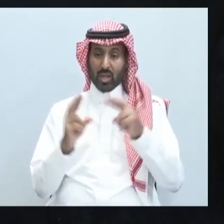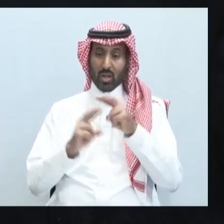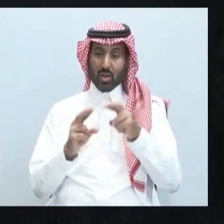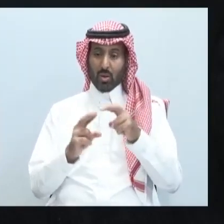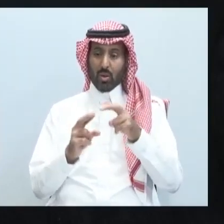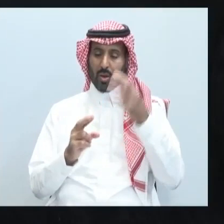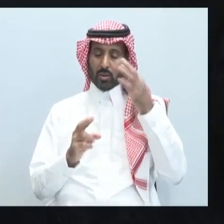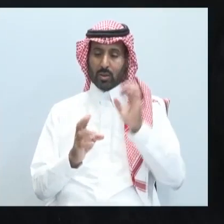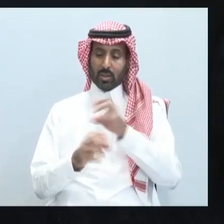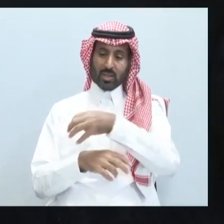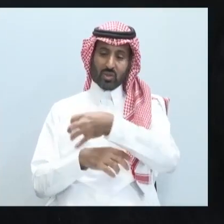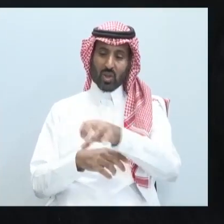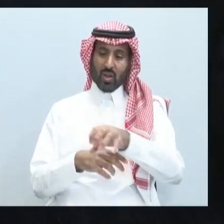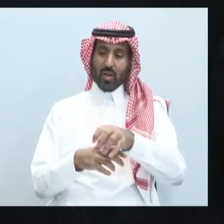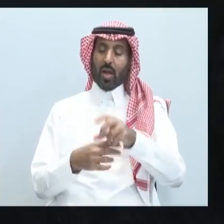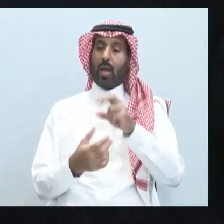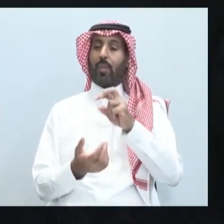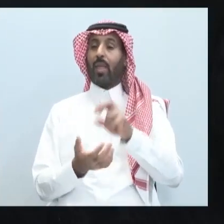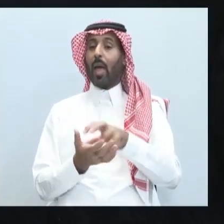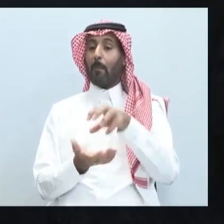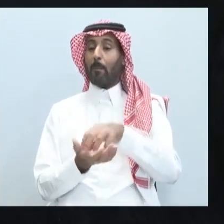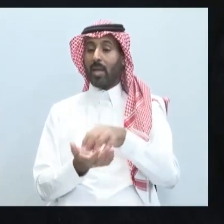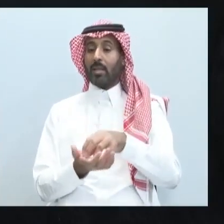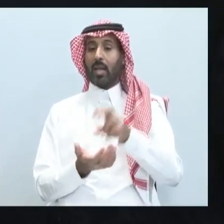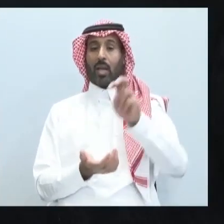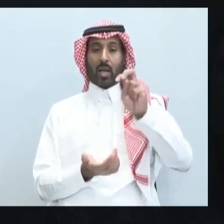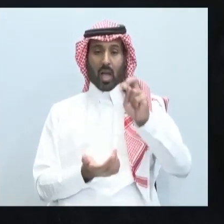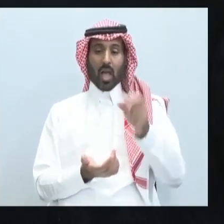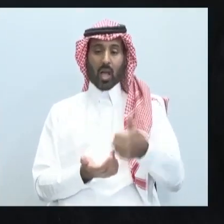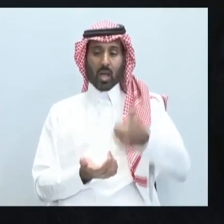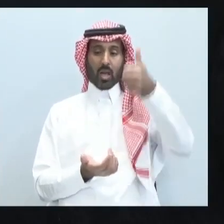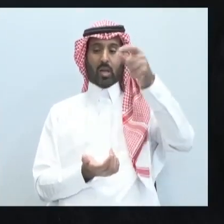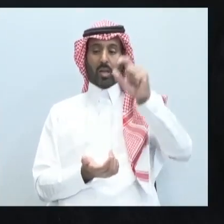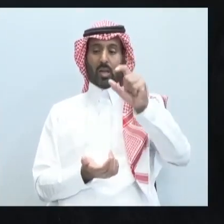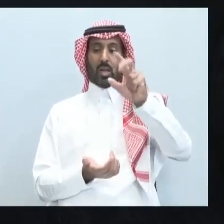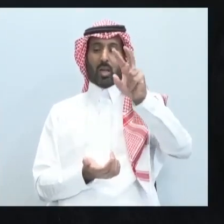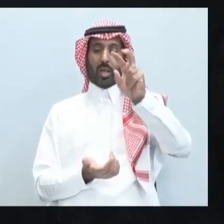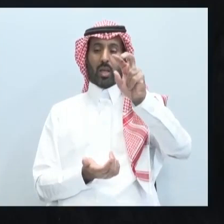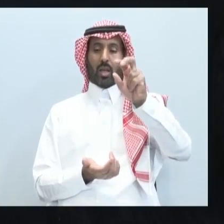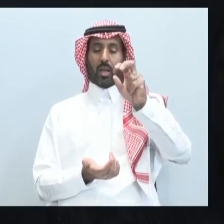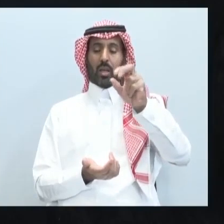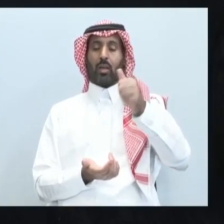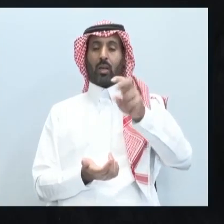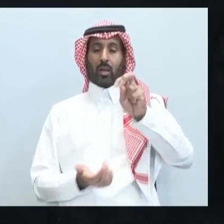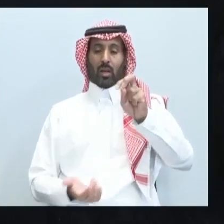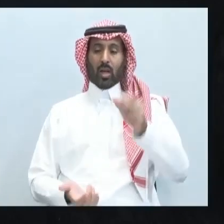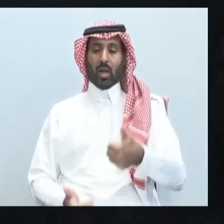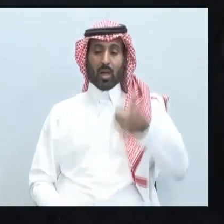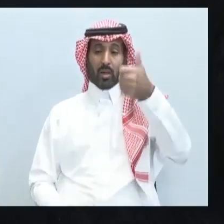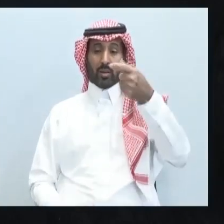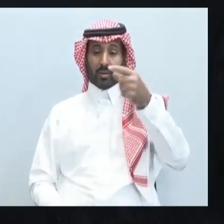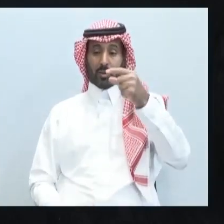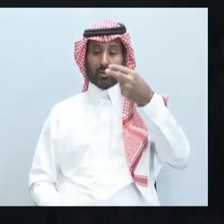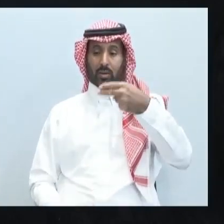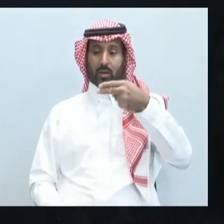ماده تصنف على انها قاعده قاعده انه يحتوي على زوج حر فان راح يشارك فيه اذا هنا يصنف على انه ايش